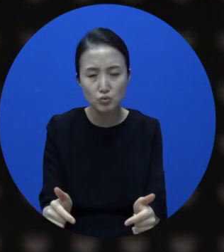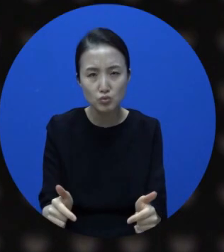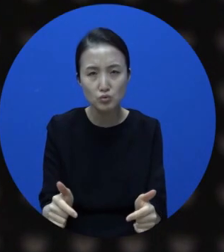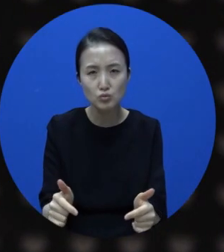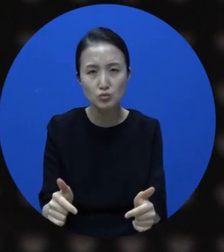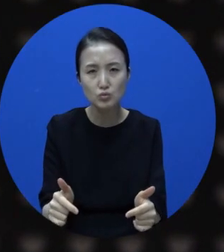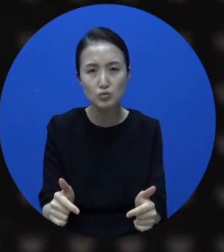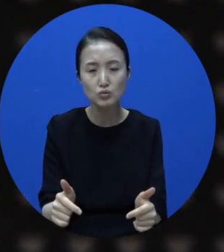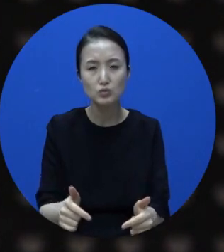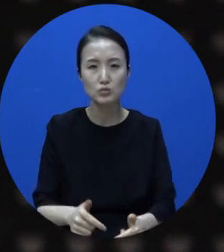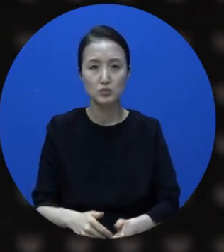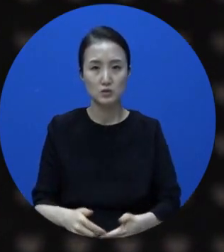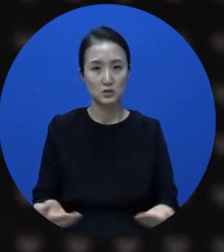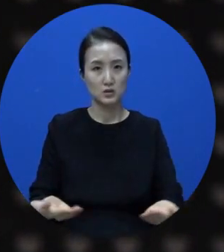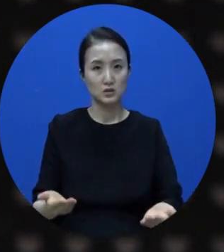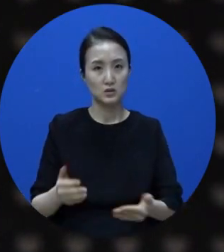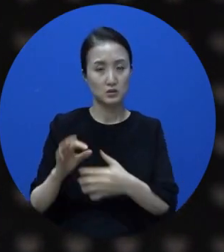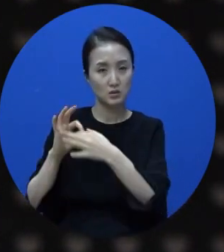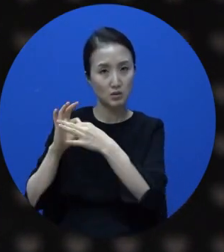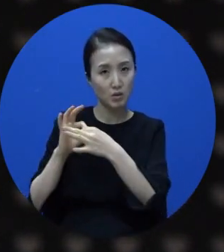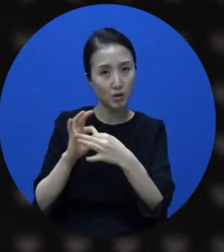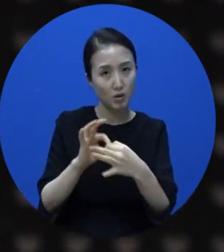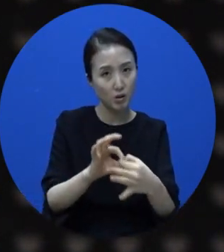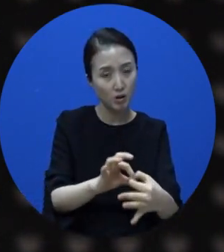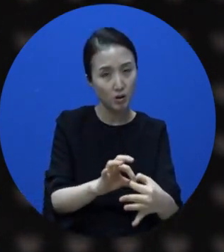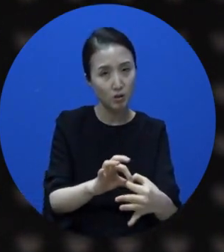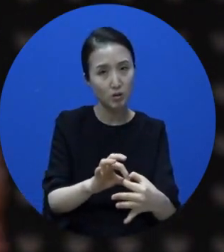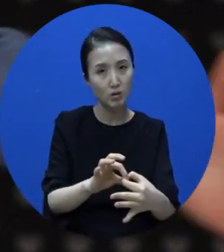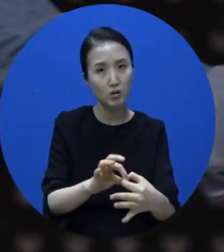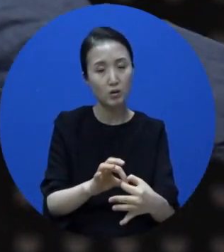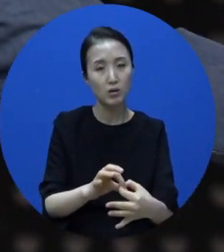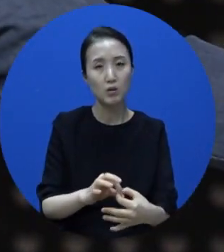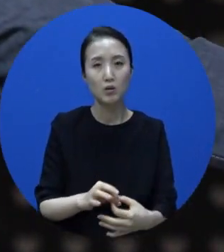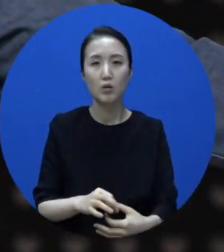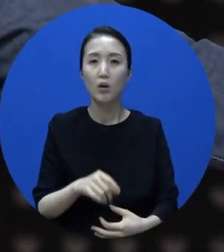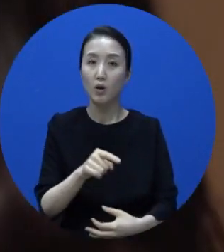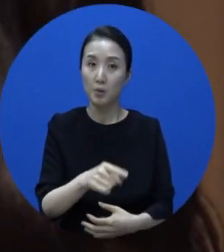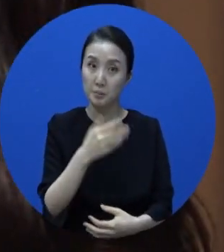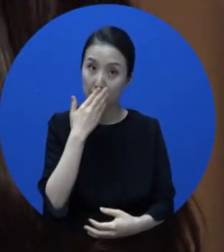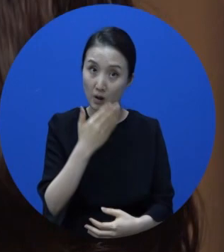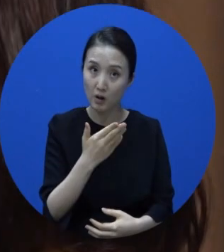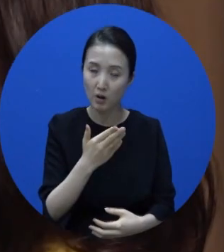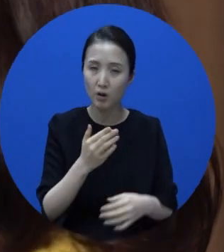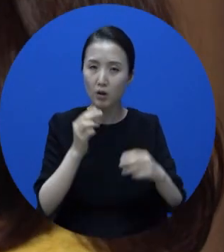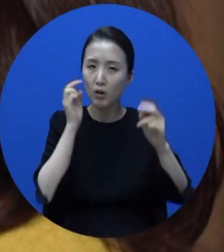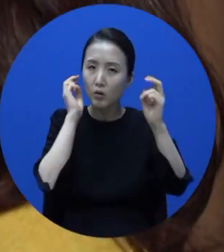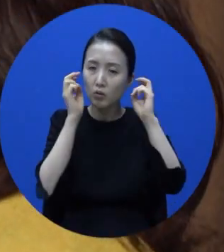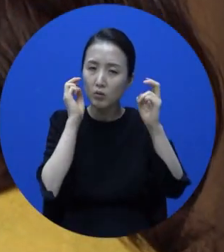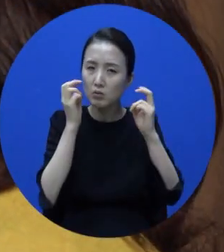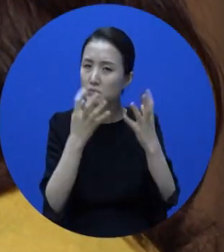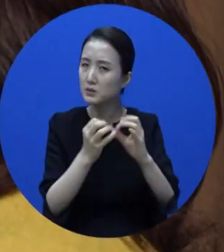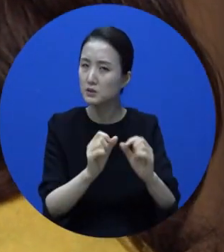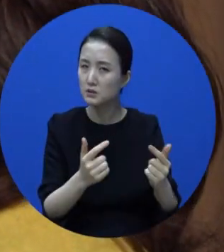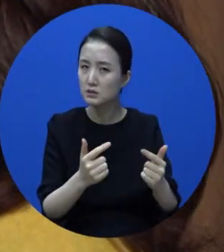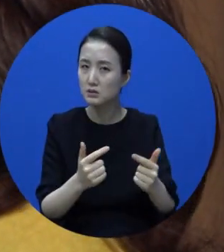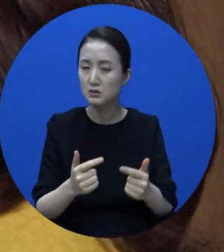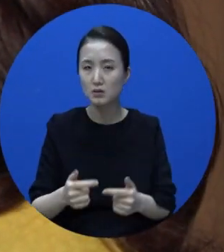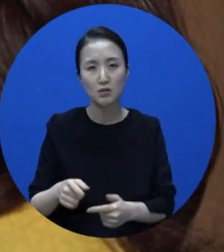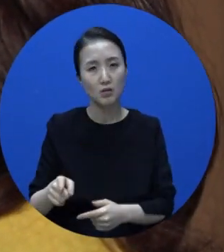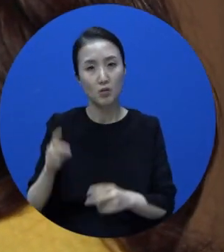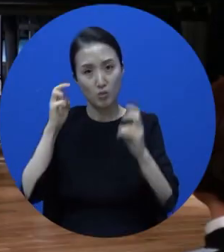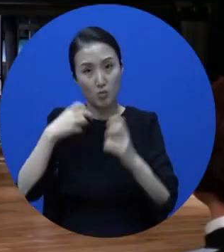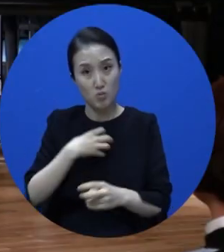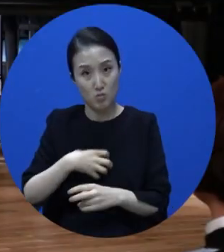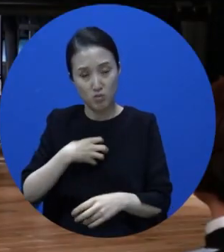감당할 수 있는 기업만 나만 있고 나머지는 몰락하는 것 3학년 8반 아이들이 이렇게